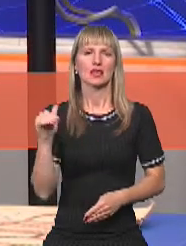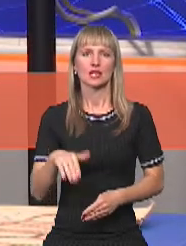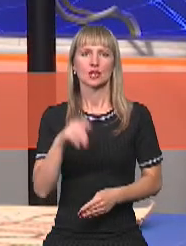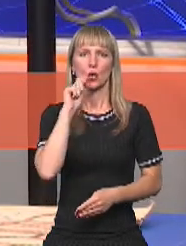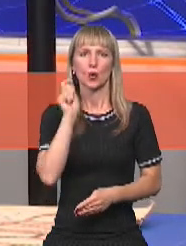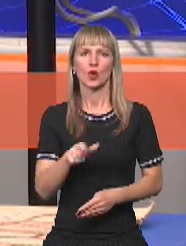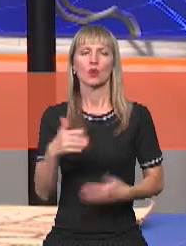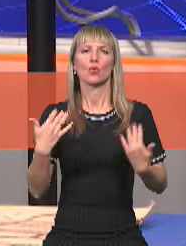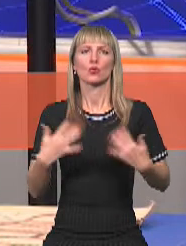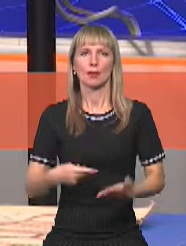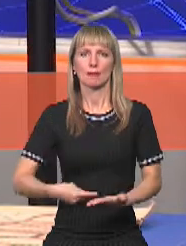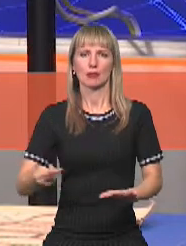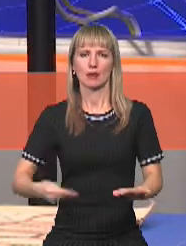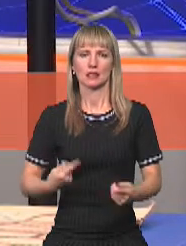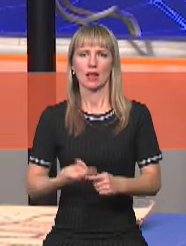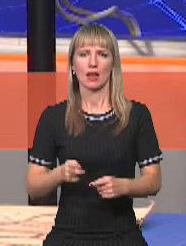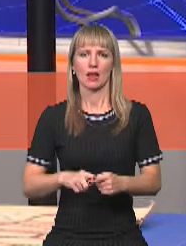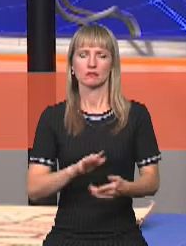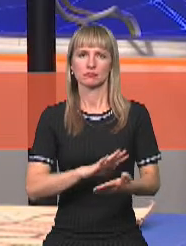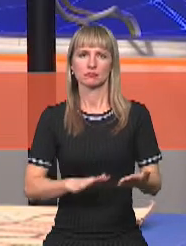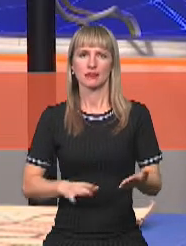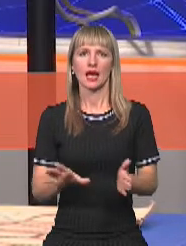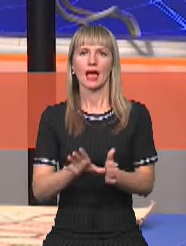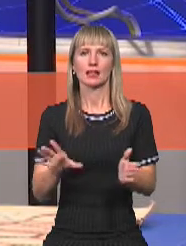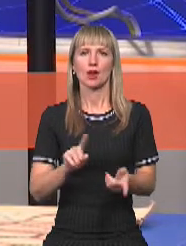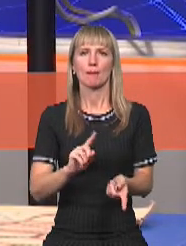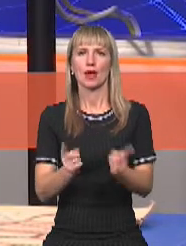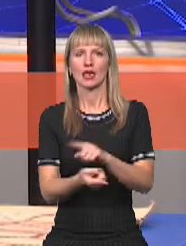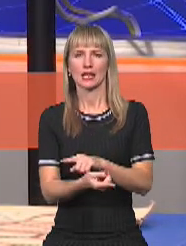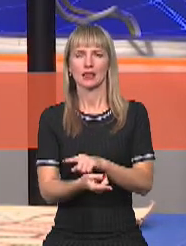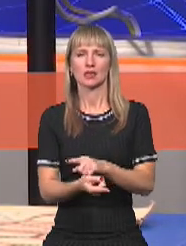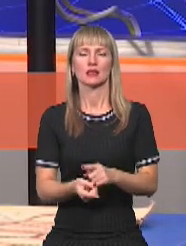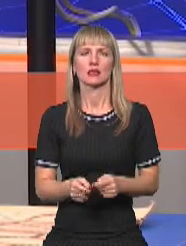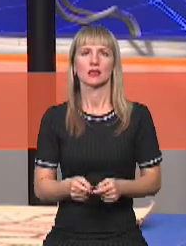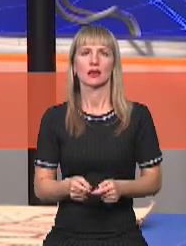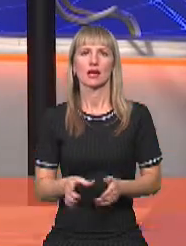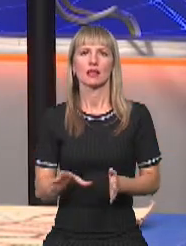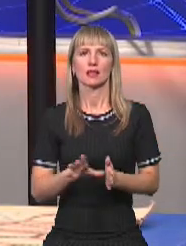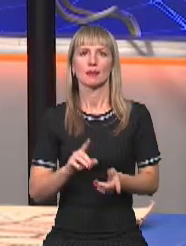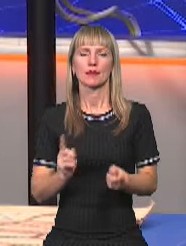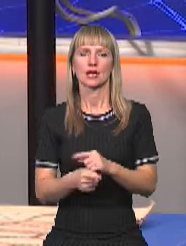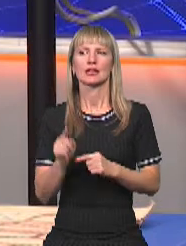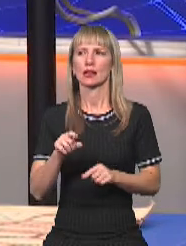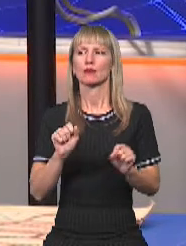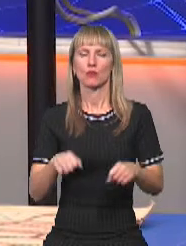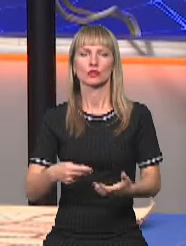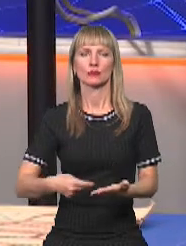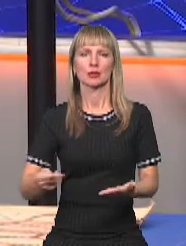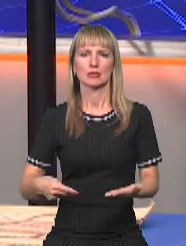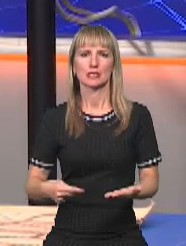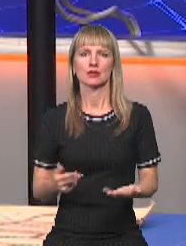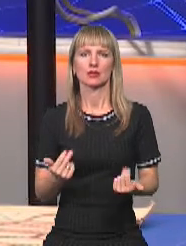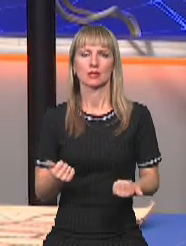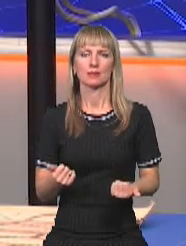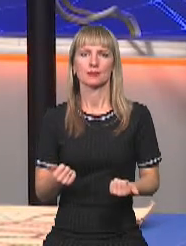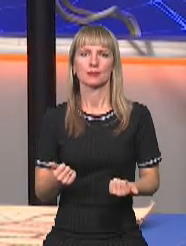українців вже підписали цю петицію. Всі енергоперехід. Так? Енергетичний перехід. Енергетичний перехід. Енергетичний перехід. І там можна підписати, так? Так.